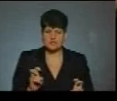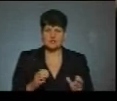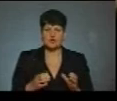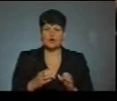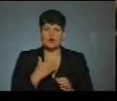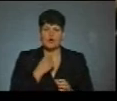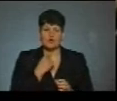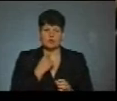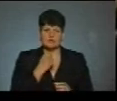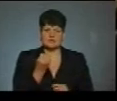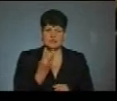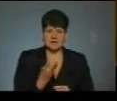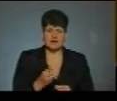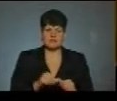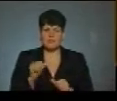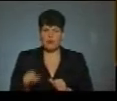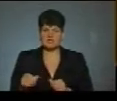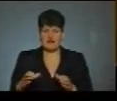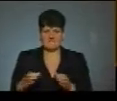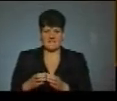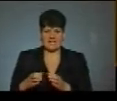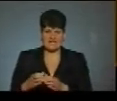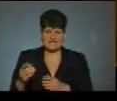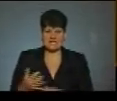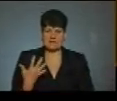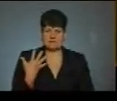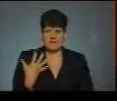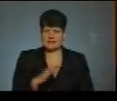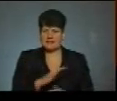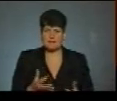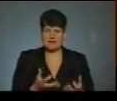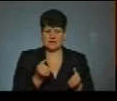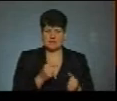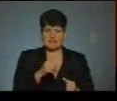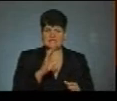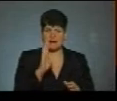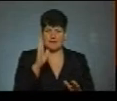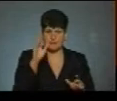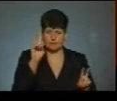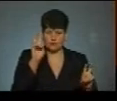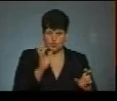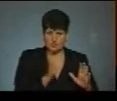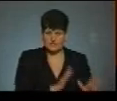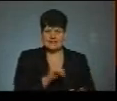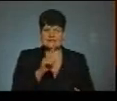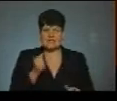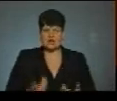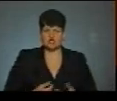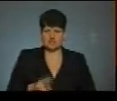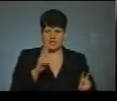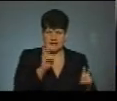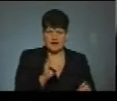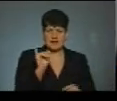– 12, позафракційні – 5. Не підтримали закон депутатська група «За майбутнє», фракції «Опозиційна платформа за життя» та